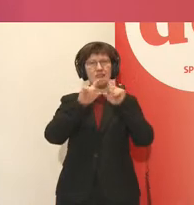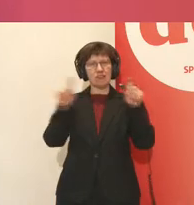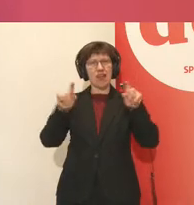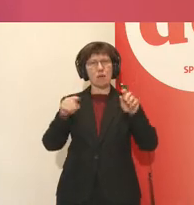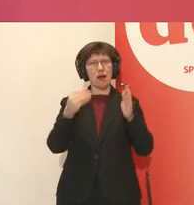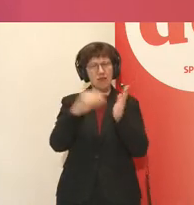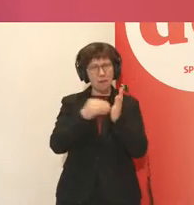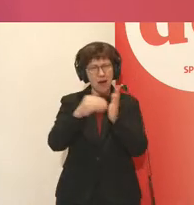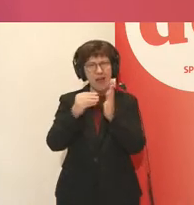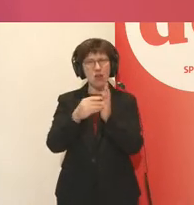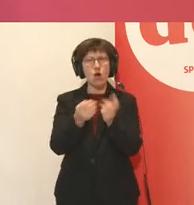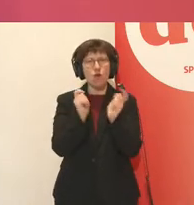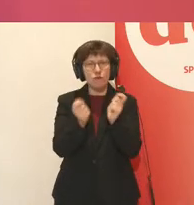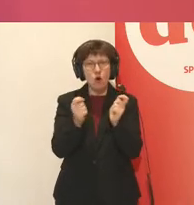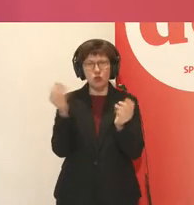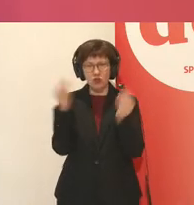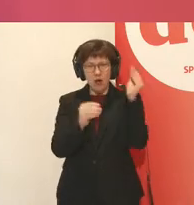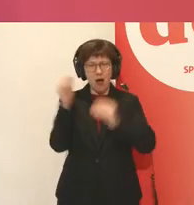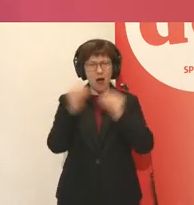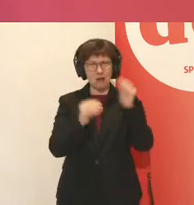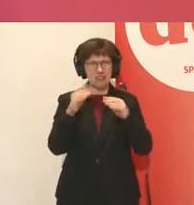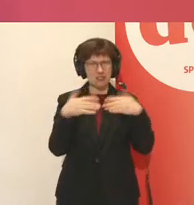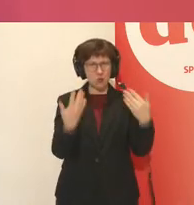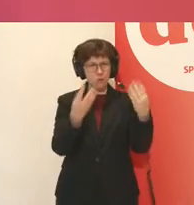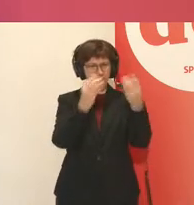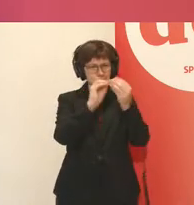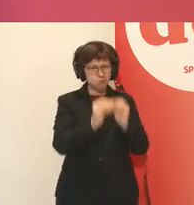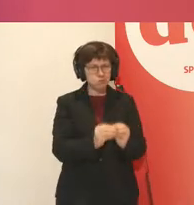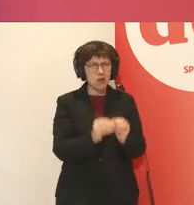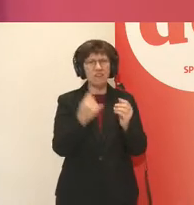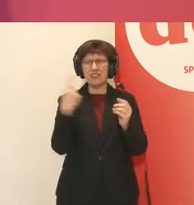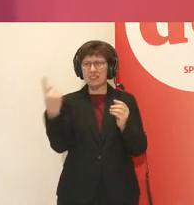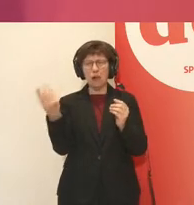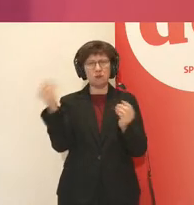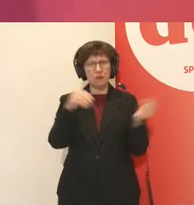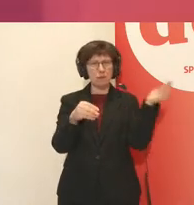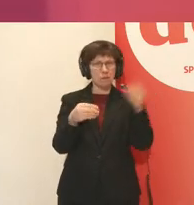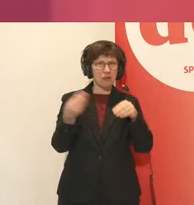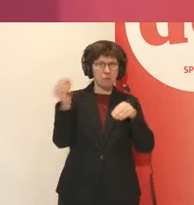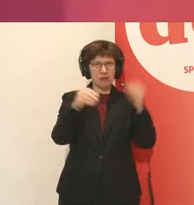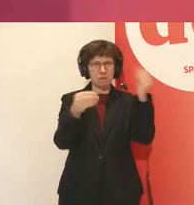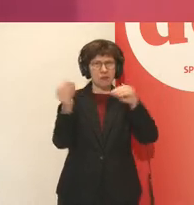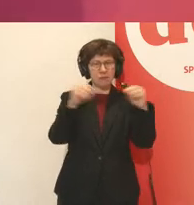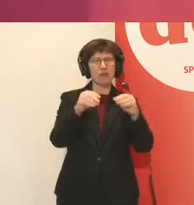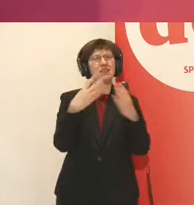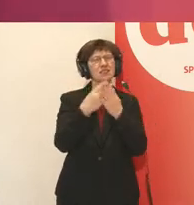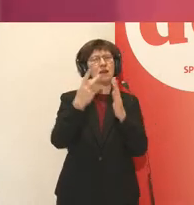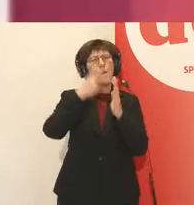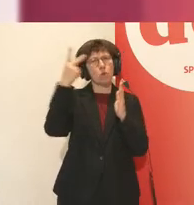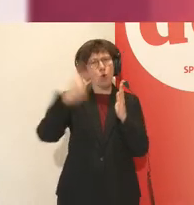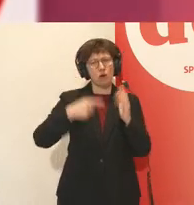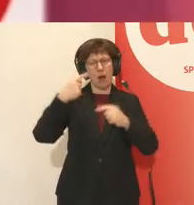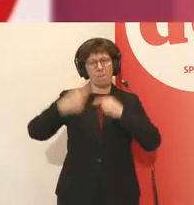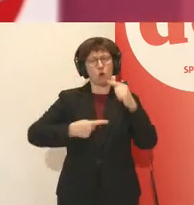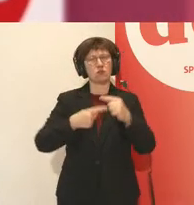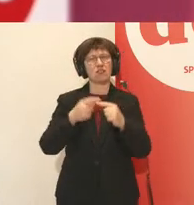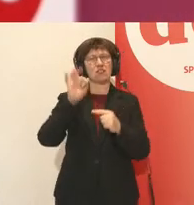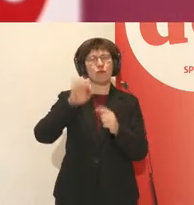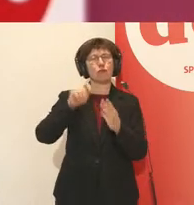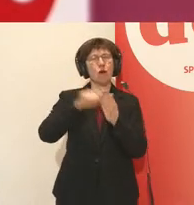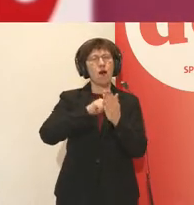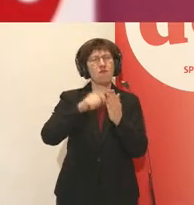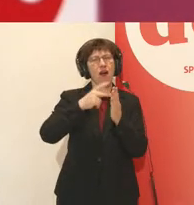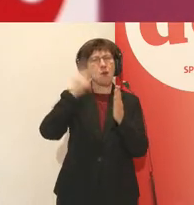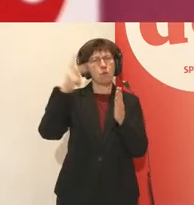vorkommen alle vorschläge die gemacht werden und auch wie ihr euch einbringt das fließt in dem programm prozess für das wahlprogramm